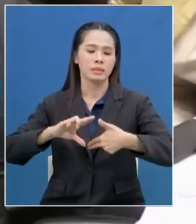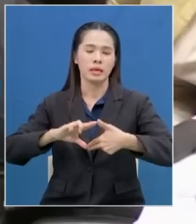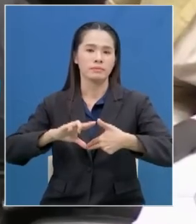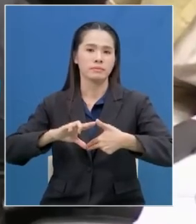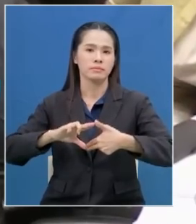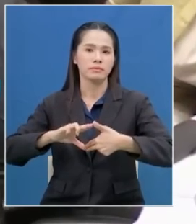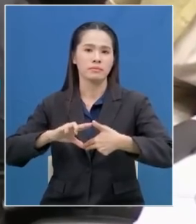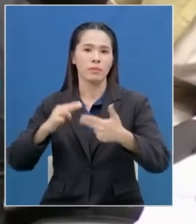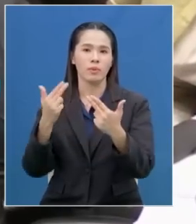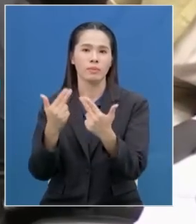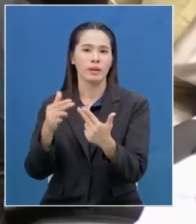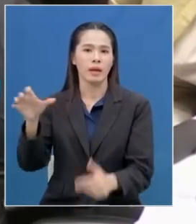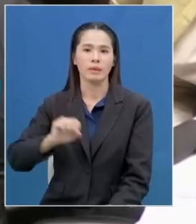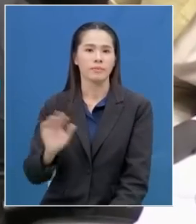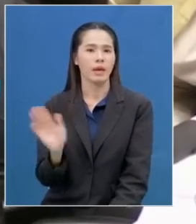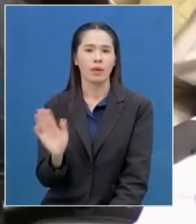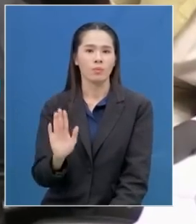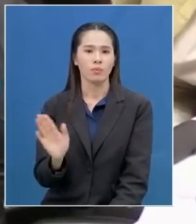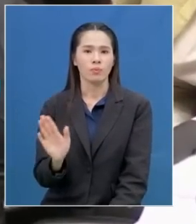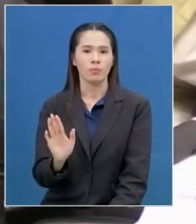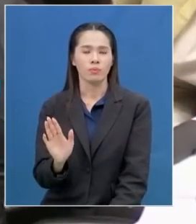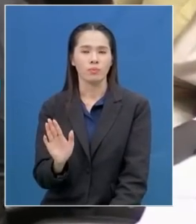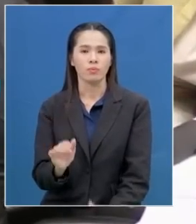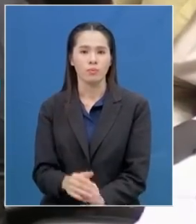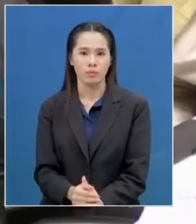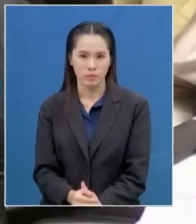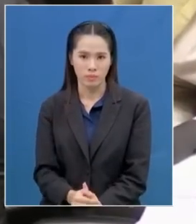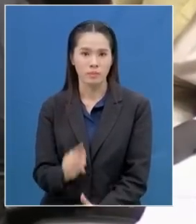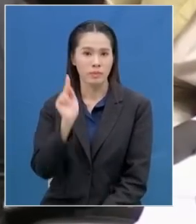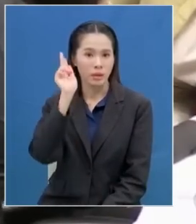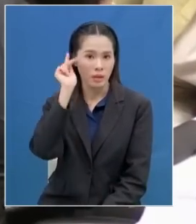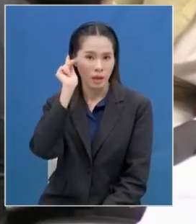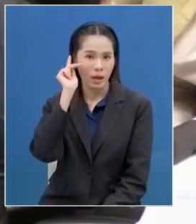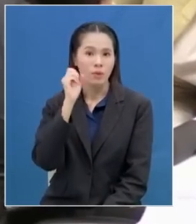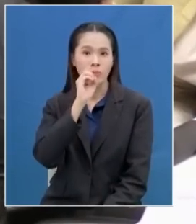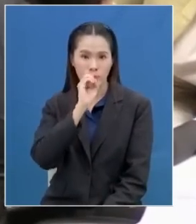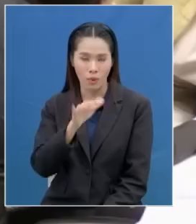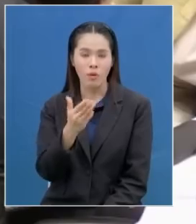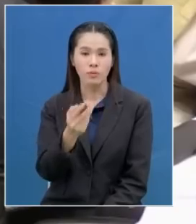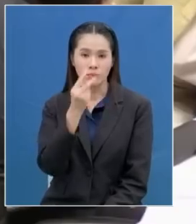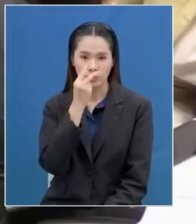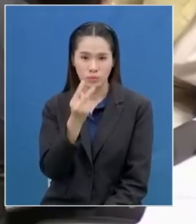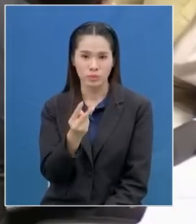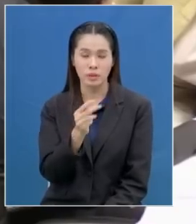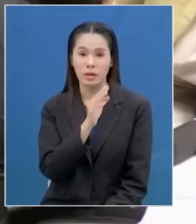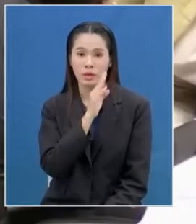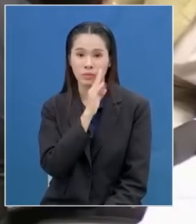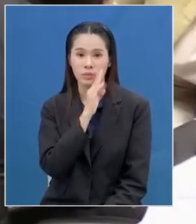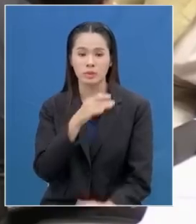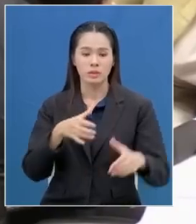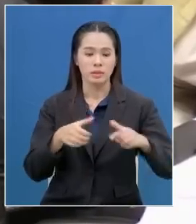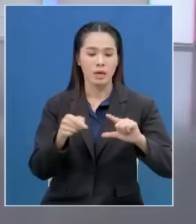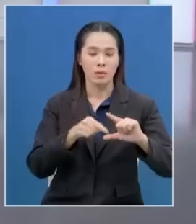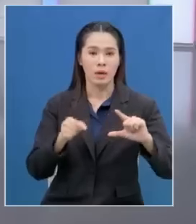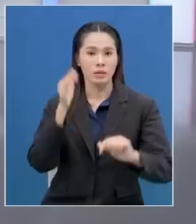ดึงรวมไทยสร้างชาติเข้ามาร่วมรัฐบาลด้วยเพราะฉะนั้นนี่คือรายงานข่าวนะครับต้องบอกแบบนี้ต้องดูว่าถ้าทีของก้าวไกล